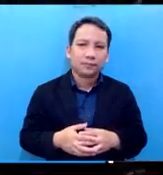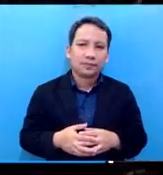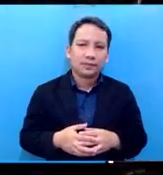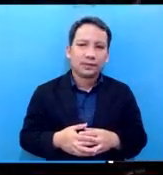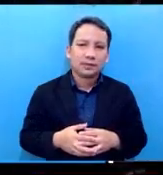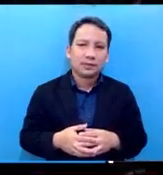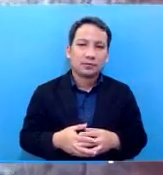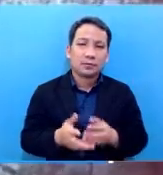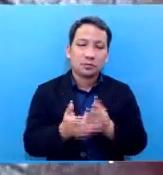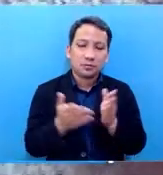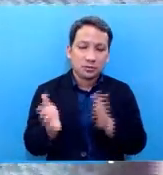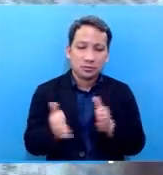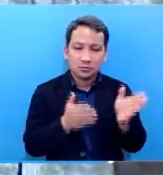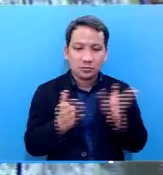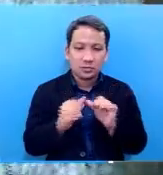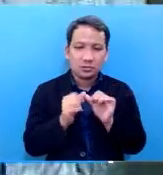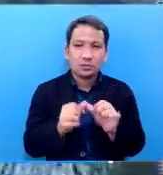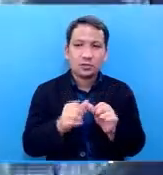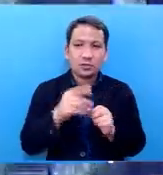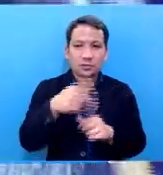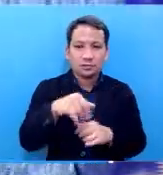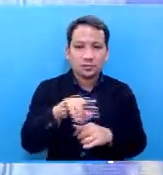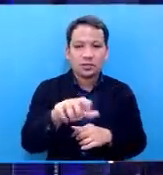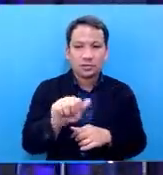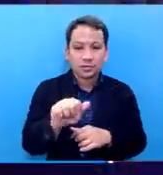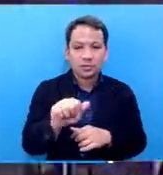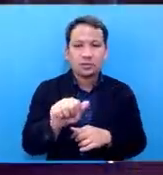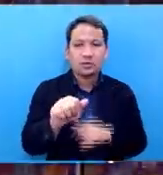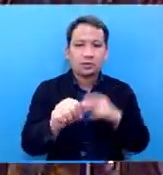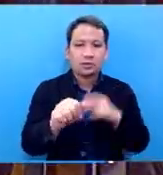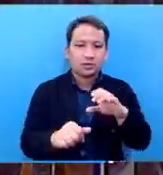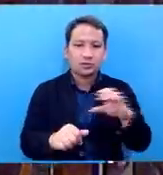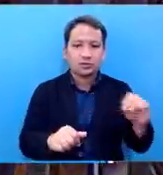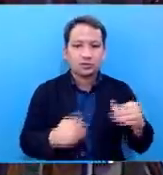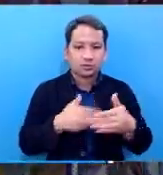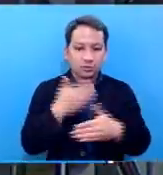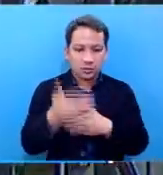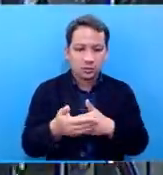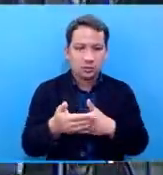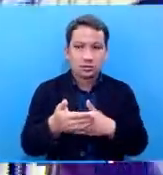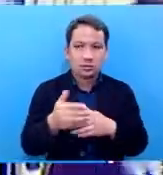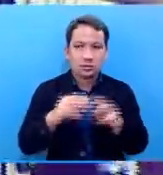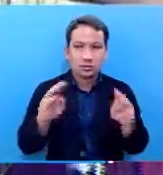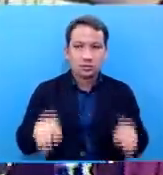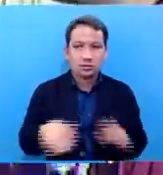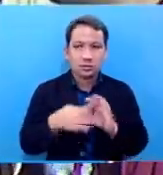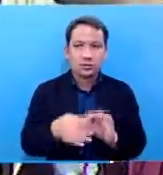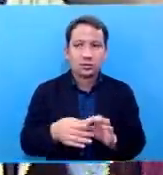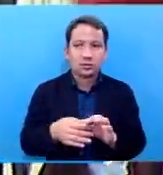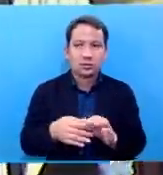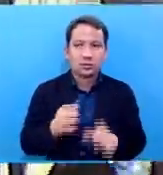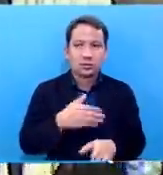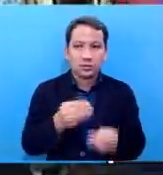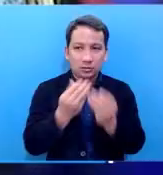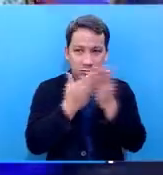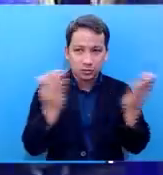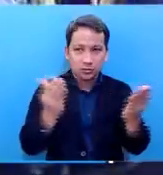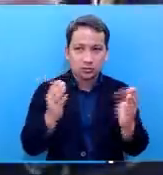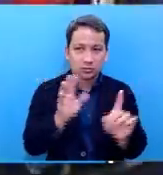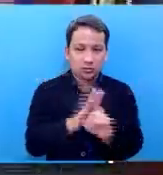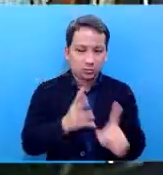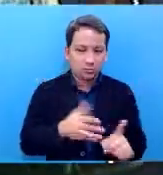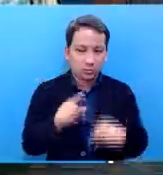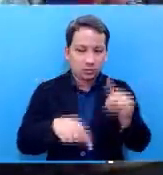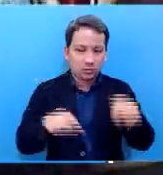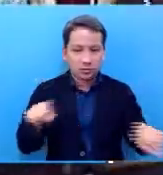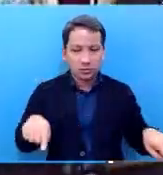plano ng Presidential Communications Office o PCOO na sunda ng marami pang edisyon ng konserto para naman kilalanin ng iba pang